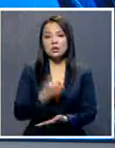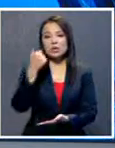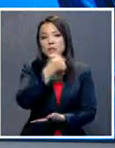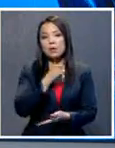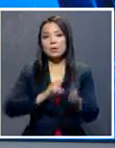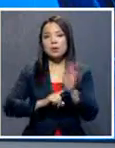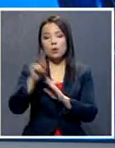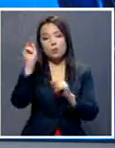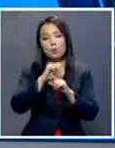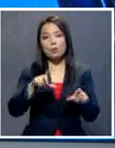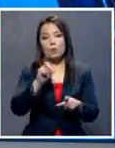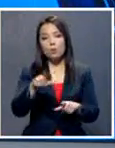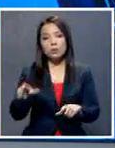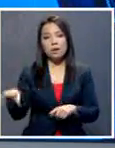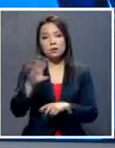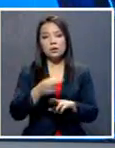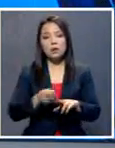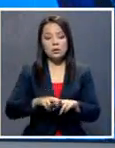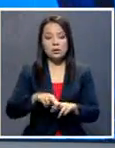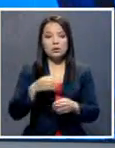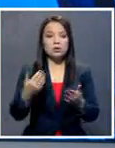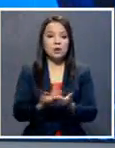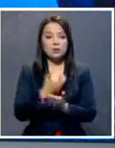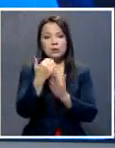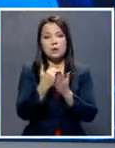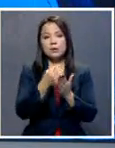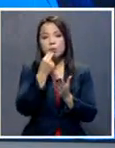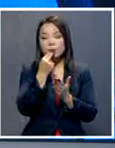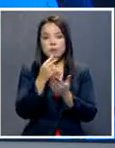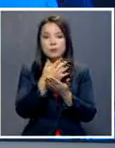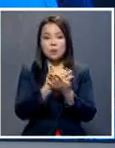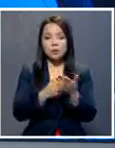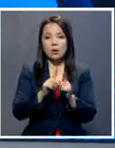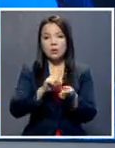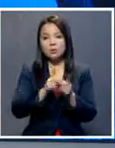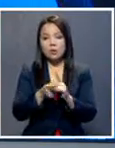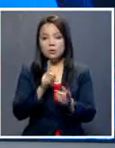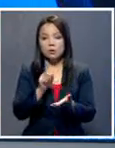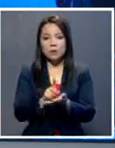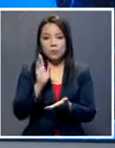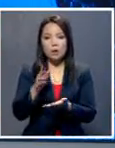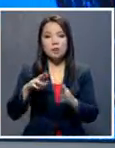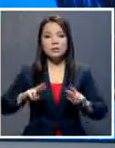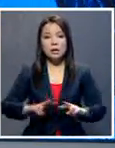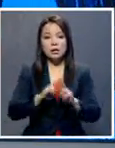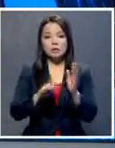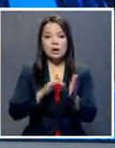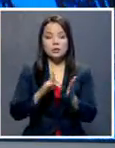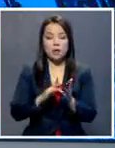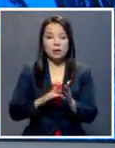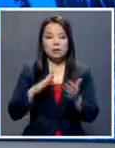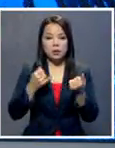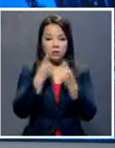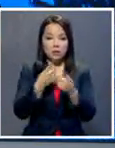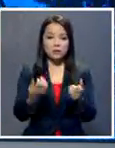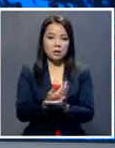Жаңа жылдан бастап оқушылар жаңа мәзір бойынша тамақтанады. Балалардың тамағы түбегейлі өзгеру мүмкін. Мұны Астана қаласы білім басқармасының басшысы